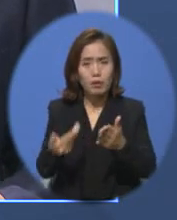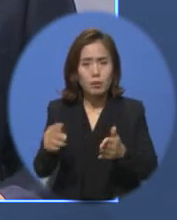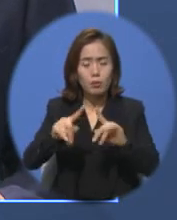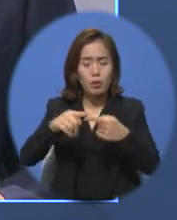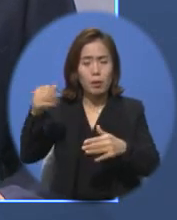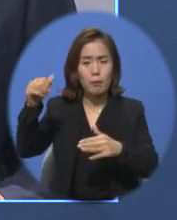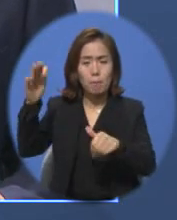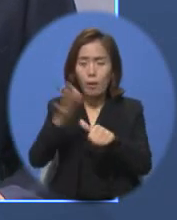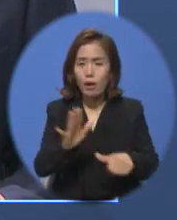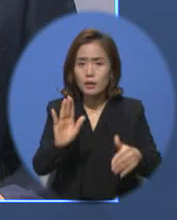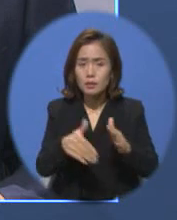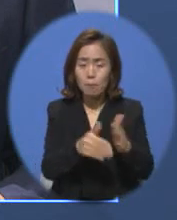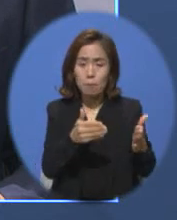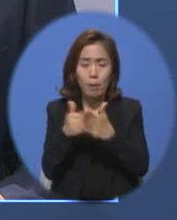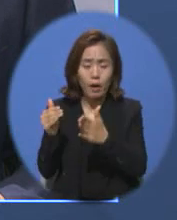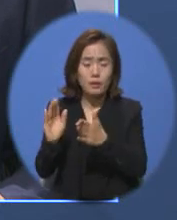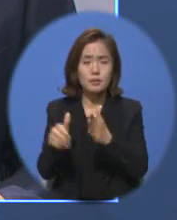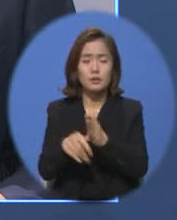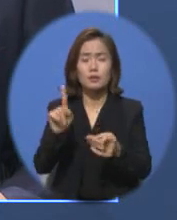되자 결국